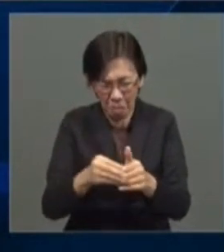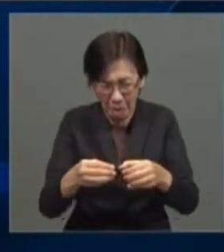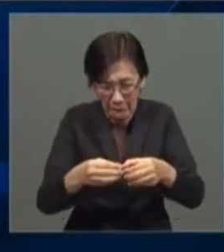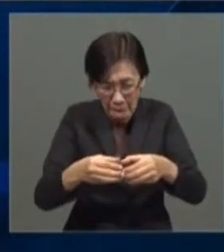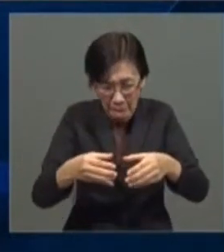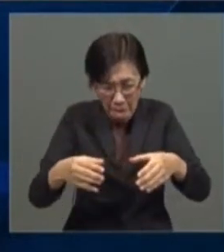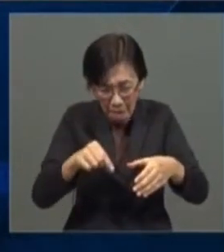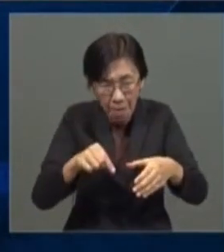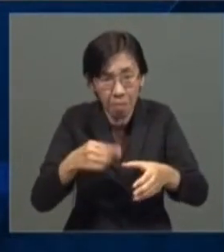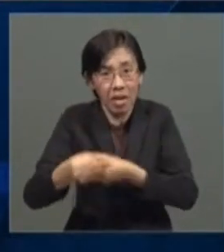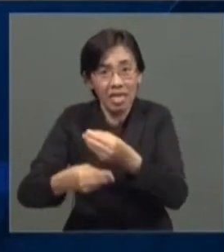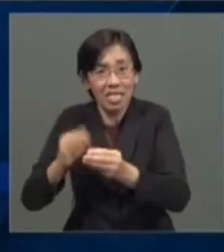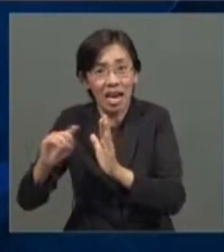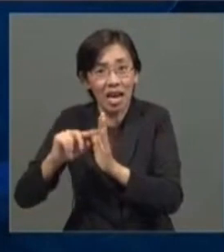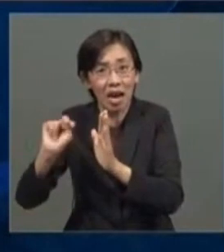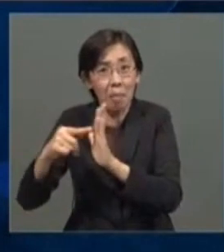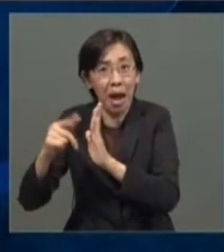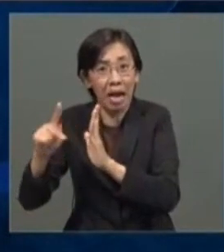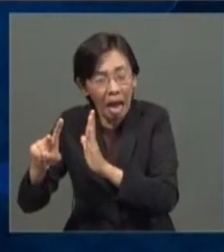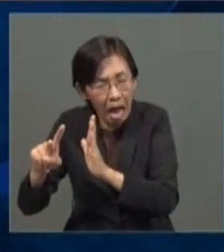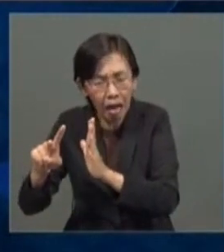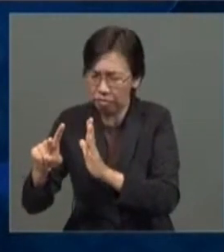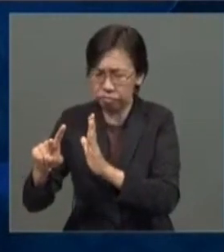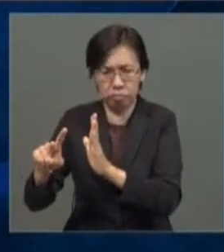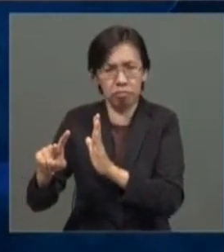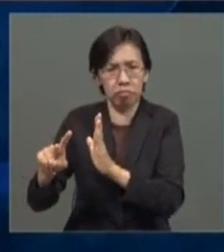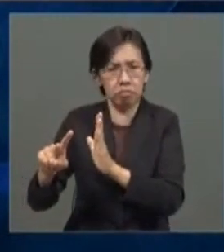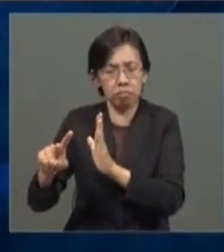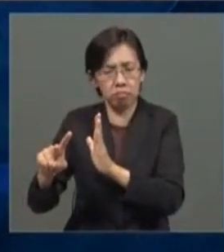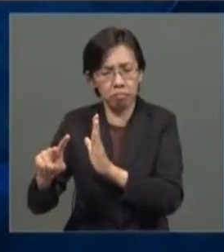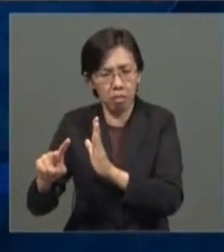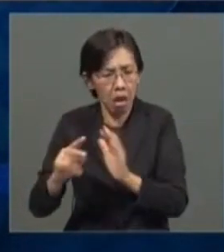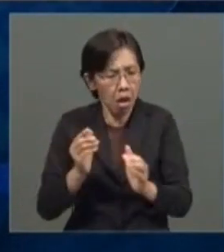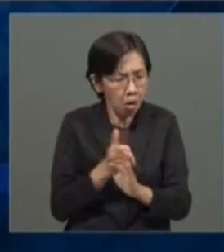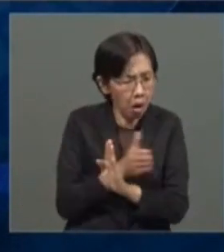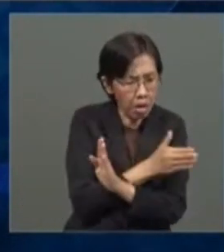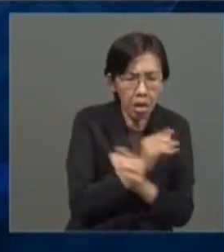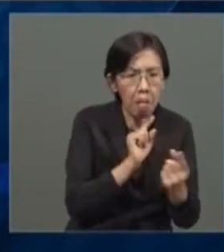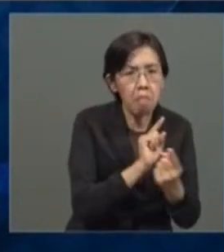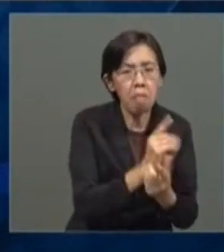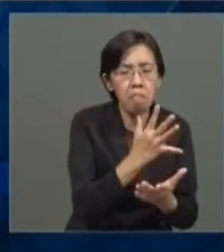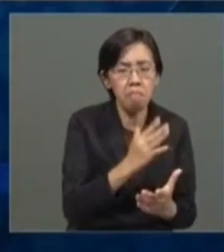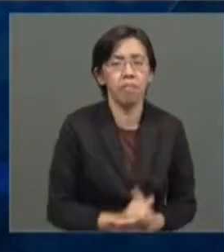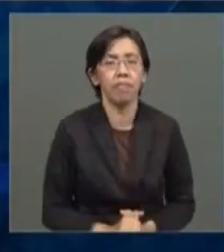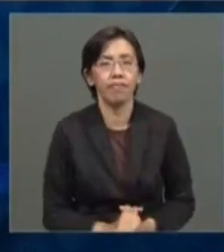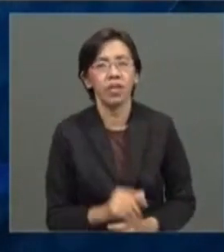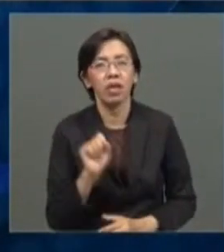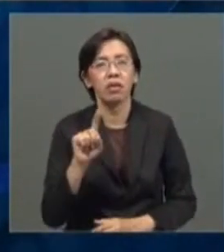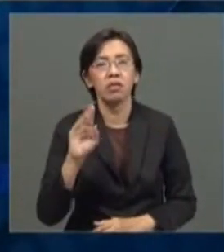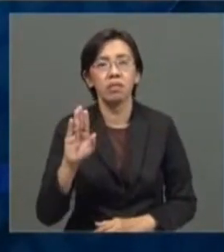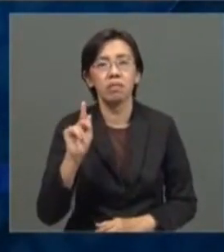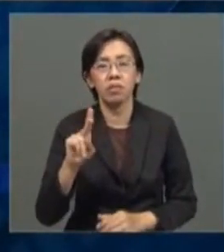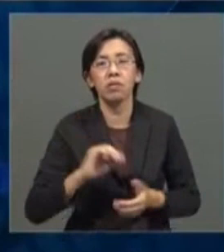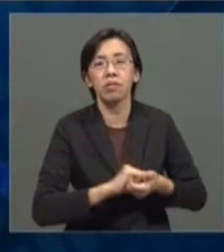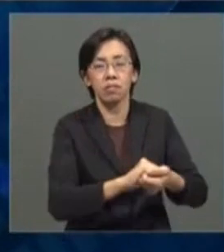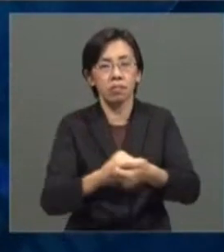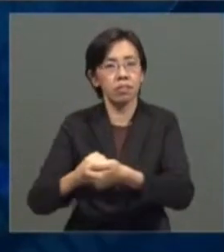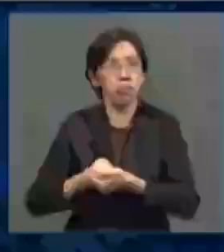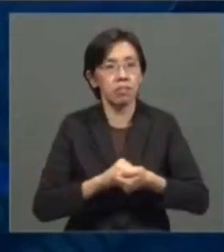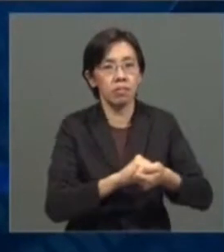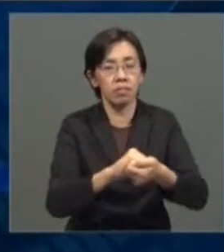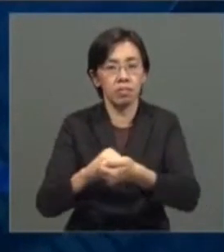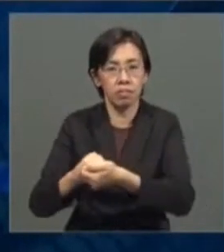ๆๆอย่างที่พบในตลาดบางแคนะคะในส่วนของศปภ.ก็ได้ขอความร่วมมือนะคะว่า